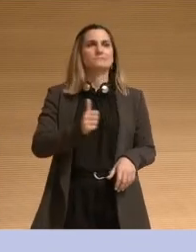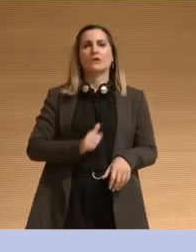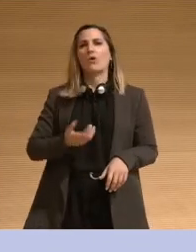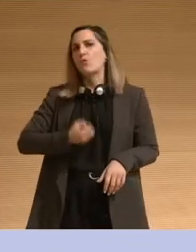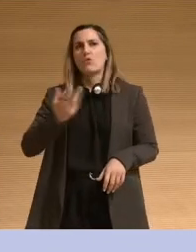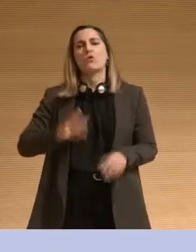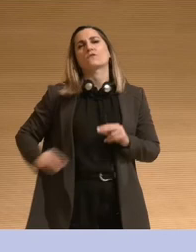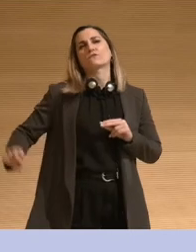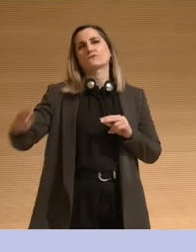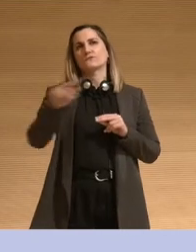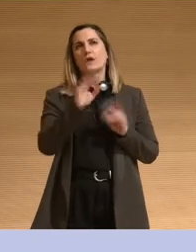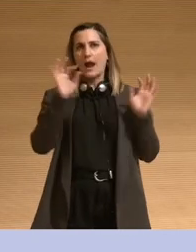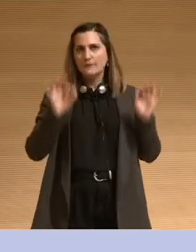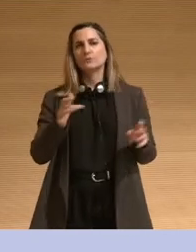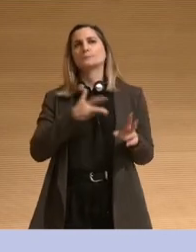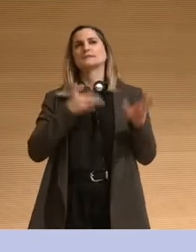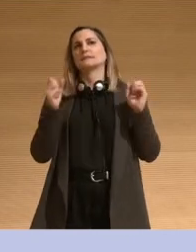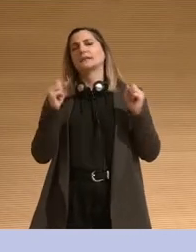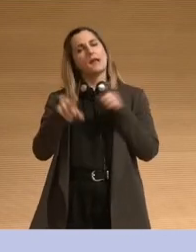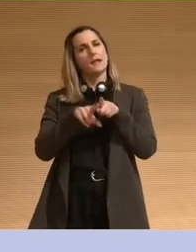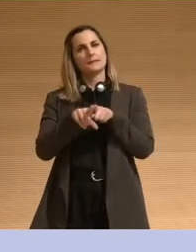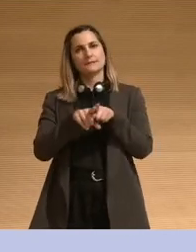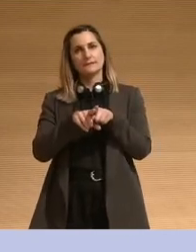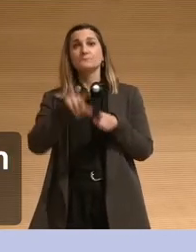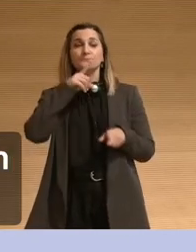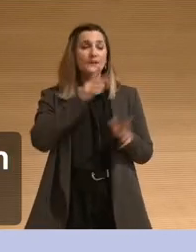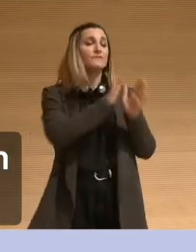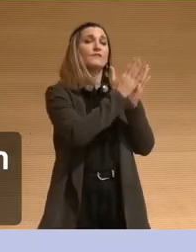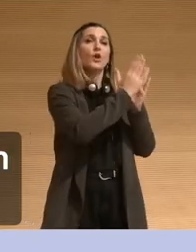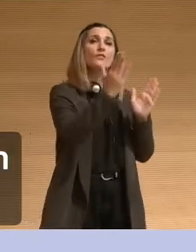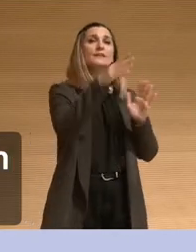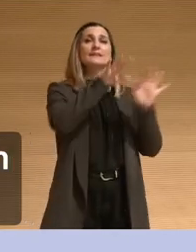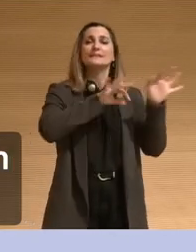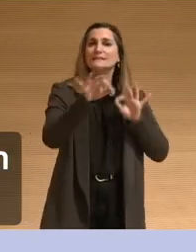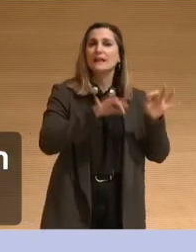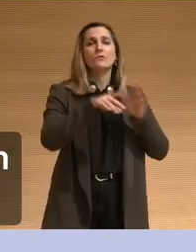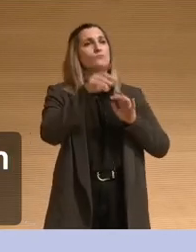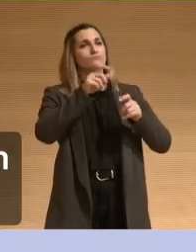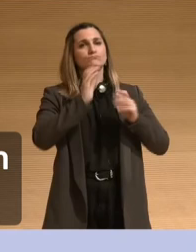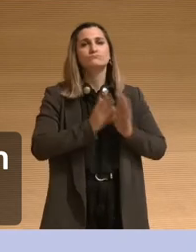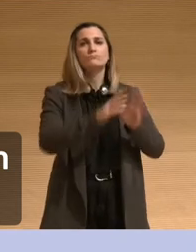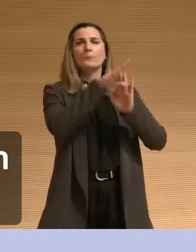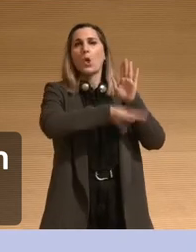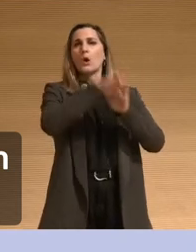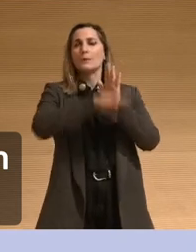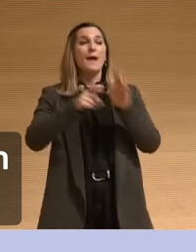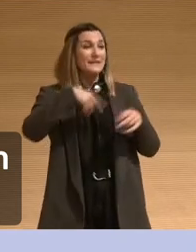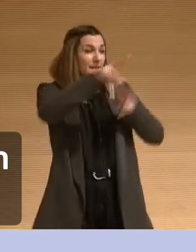λοιπόν σχεδιάσουν και τρέξουν και εκείνες το πρόγραμμά τους, εμείς θα συλλέξουμε τα δεδομένα και στη συνέχεια